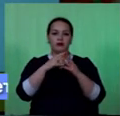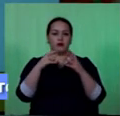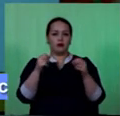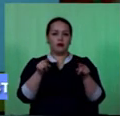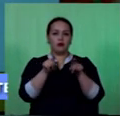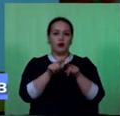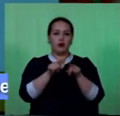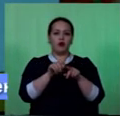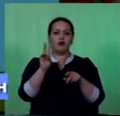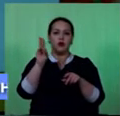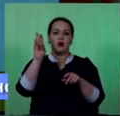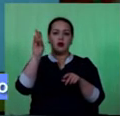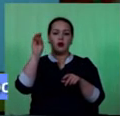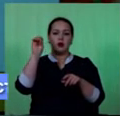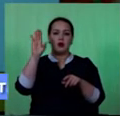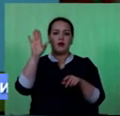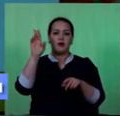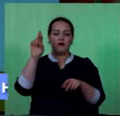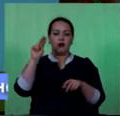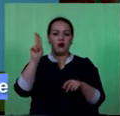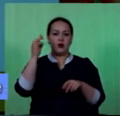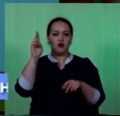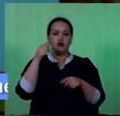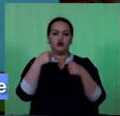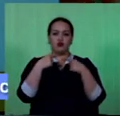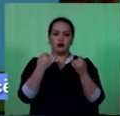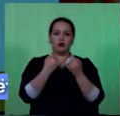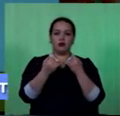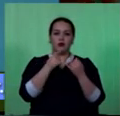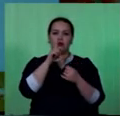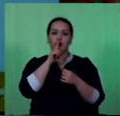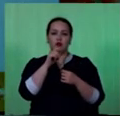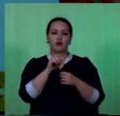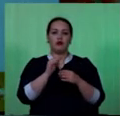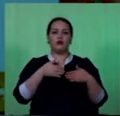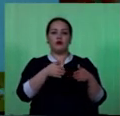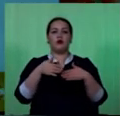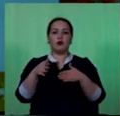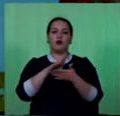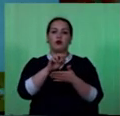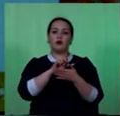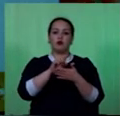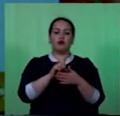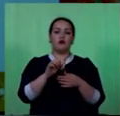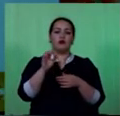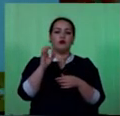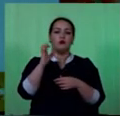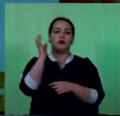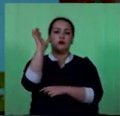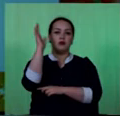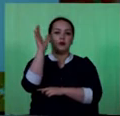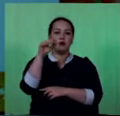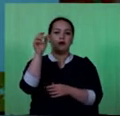на неваляшку носит жёлтую рубашку тишину в саду нарушив с дерева упала